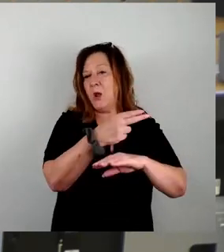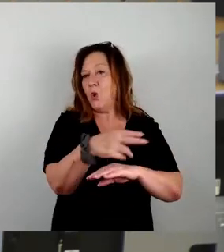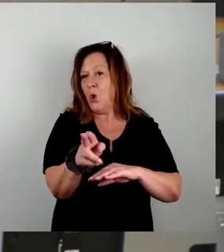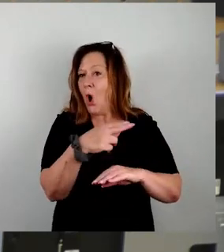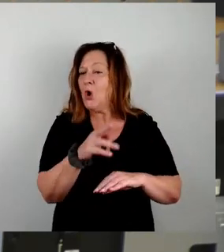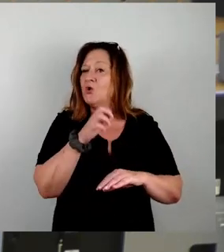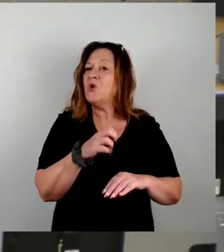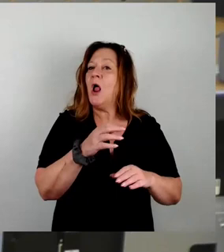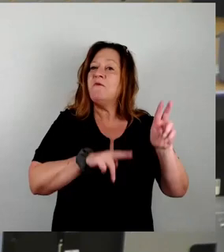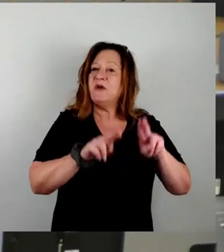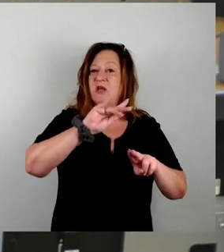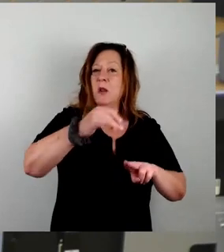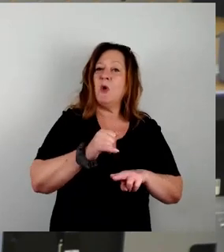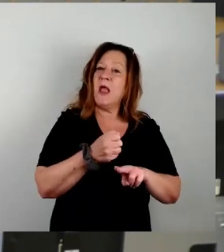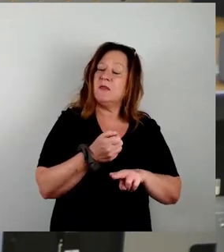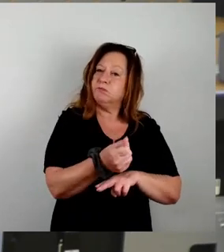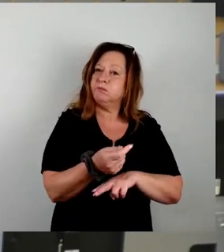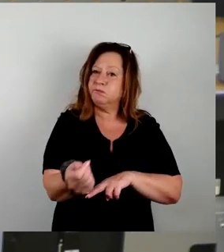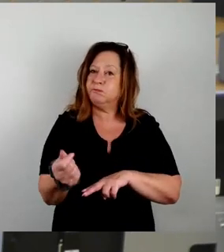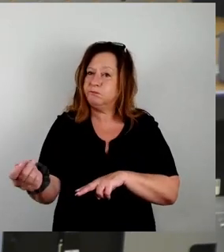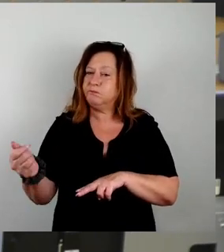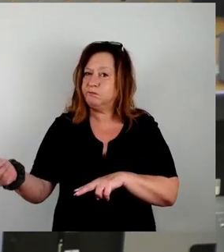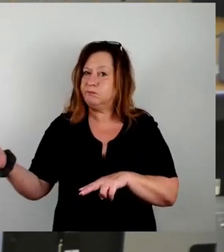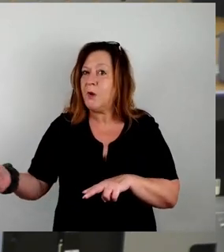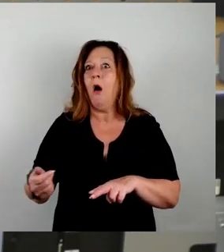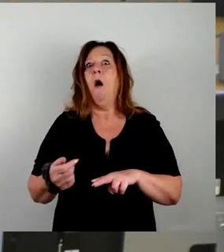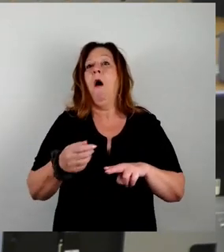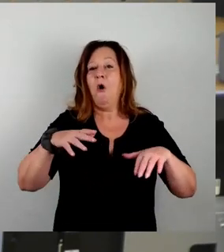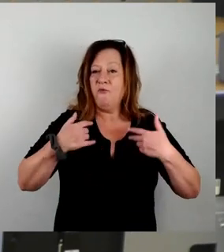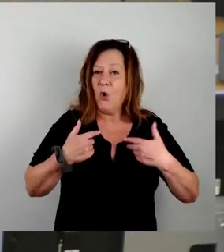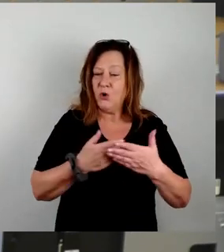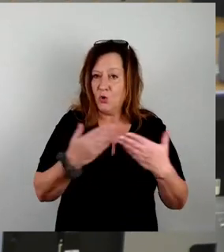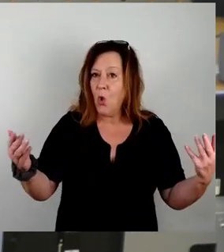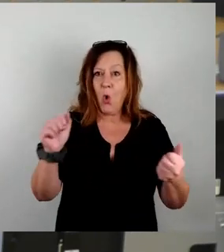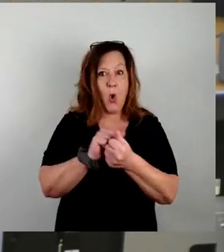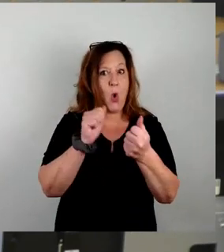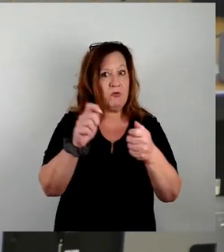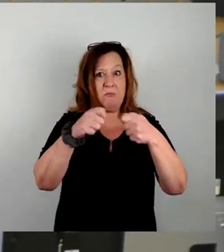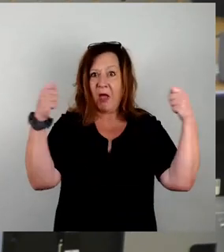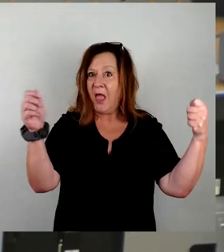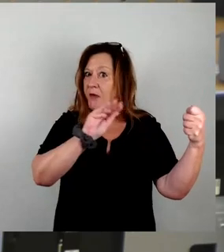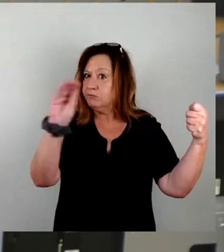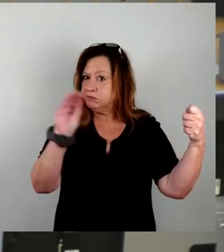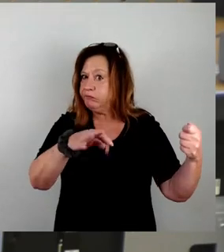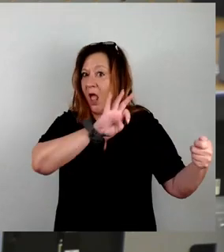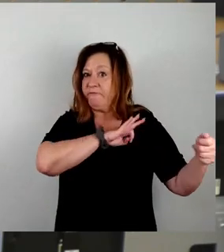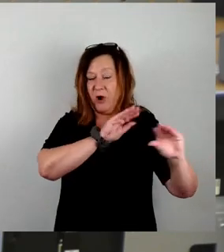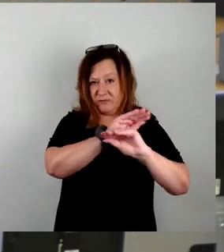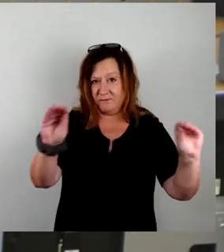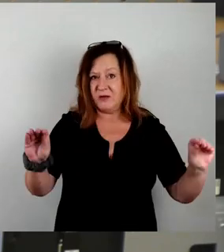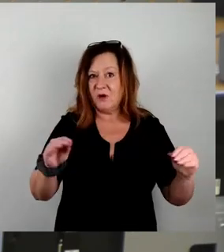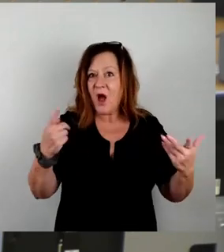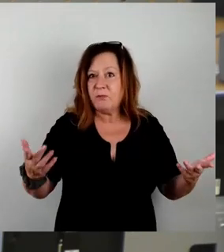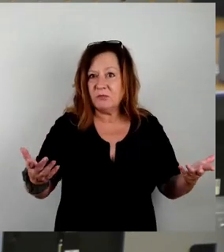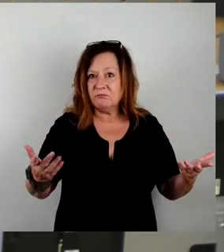sollen. Daraufhin war natürlich die Euphorie groß und auch die Presse vermeldete positive Meldungen. Doch was wurde aus den Erwartungen